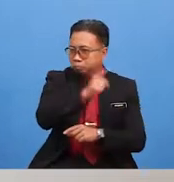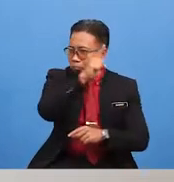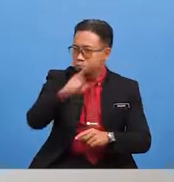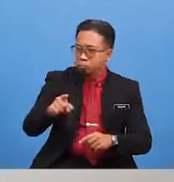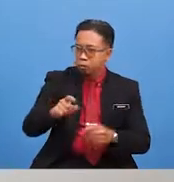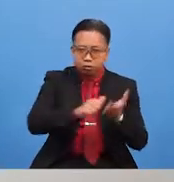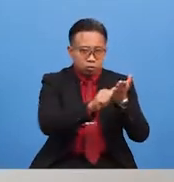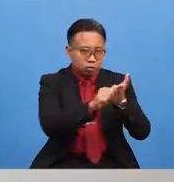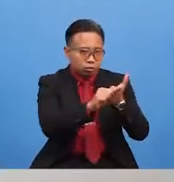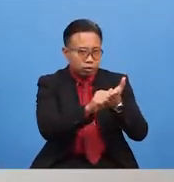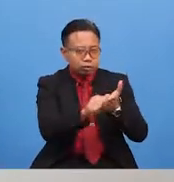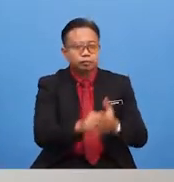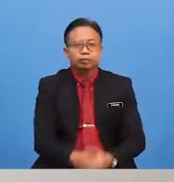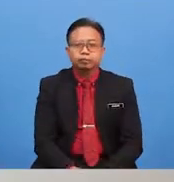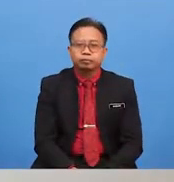dan gosokan.